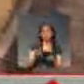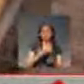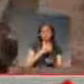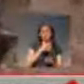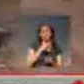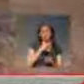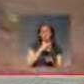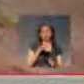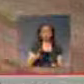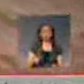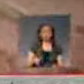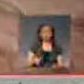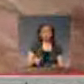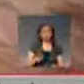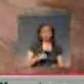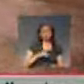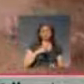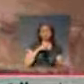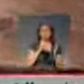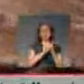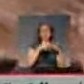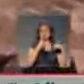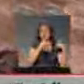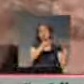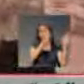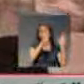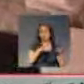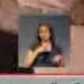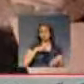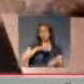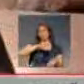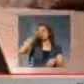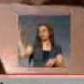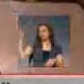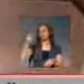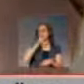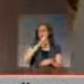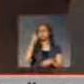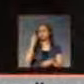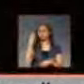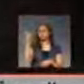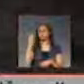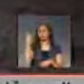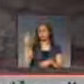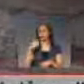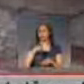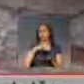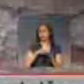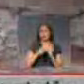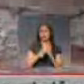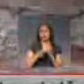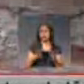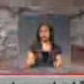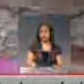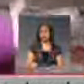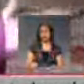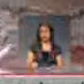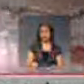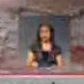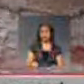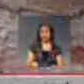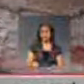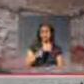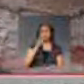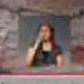زهقت عمنا، زهقت ومشيت من البيت، خدت شقه بالايجار، نعمل بقى فين؟ نمشي ونسيب البلد ولا نعمل ايه؟ بس هذه